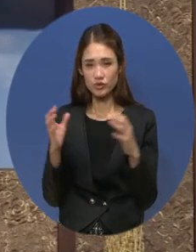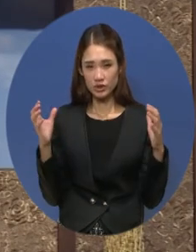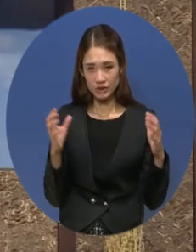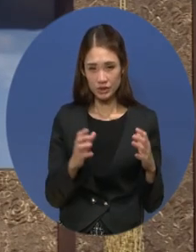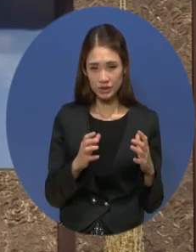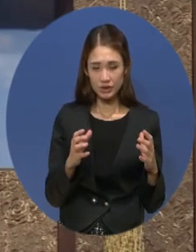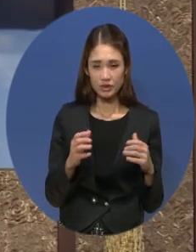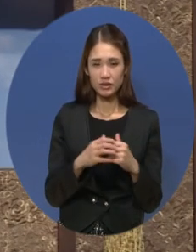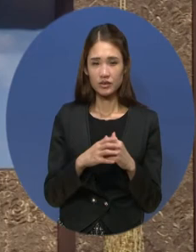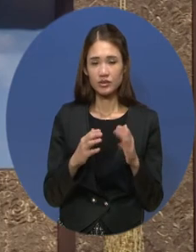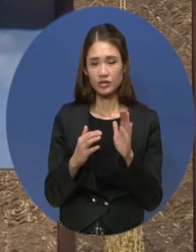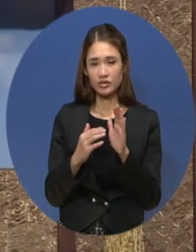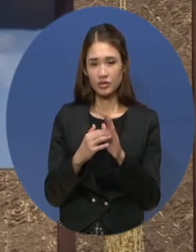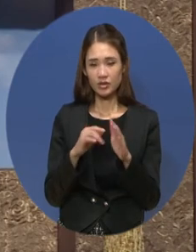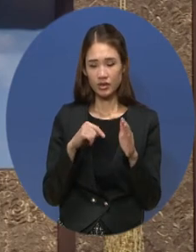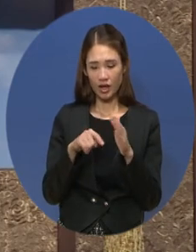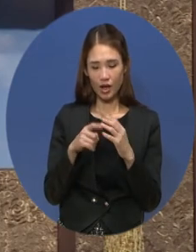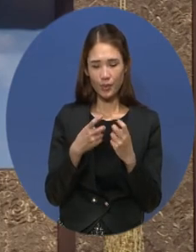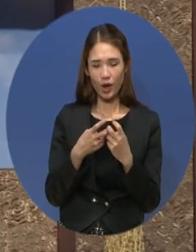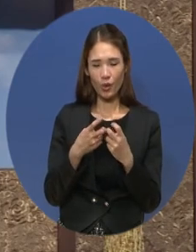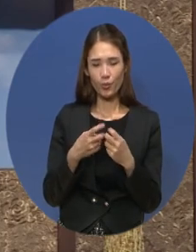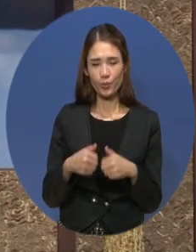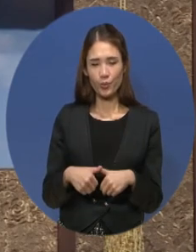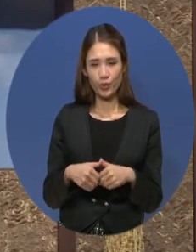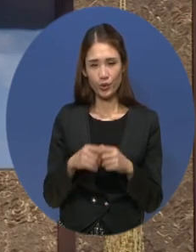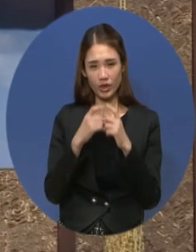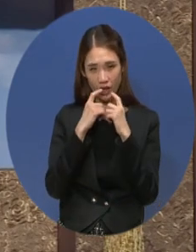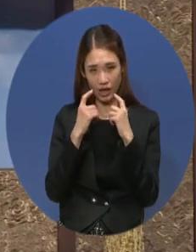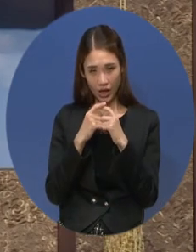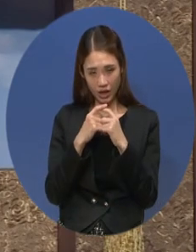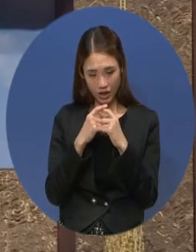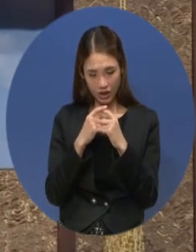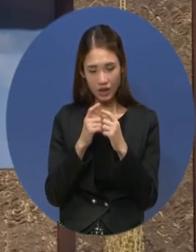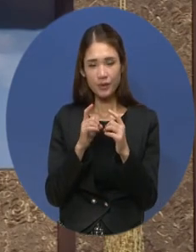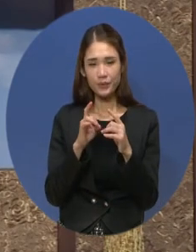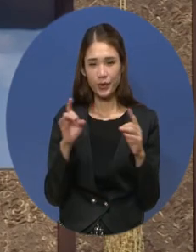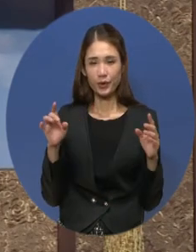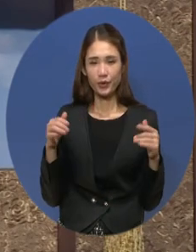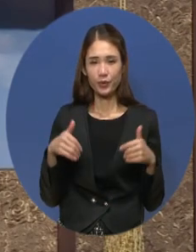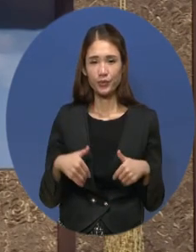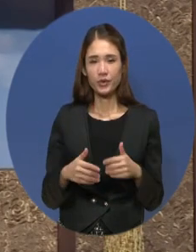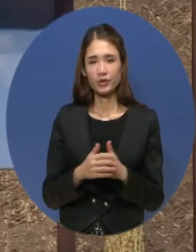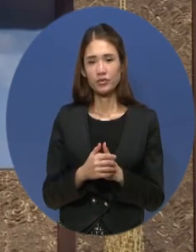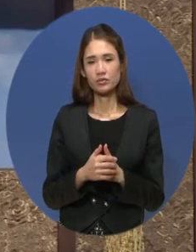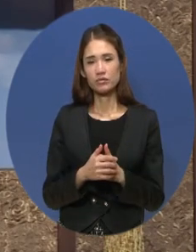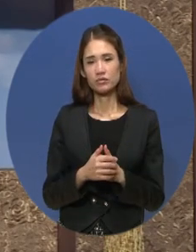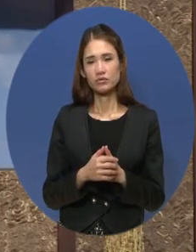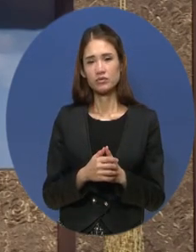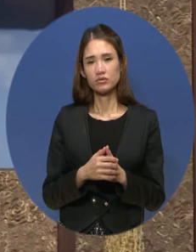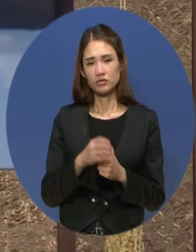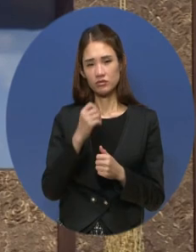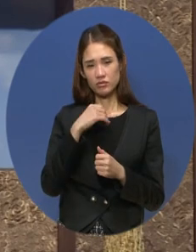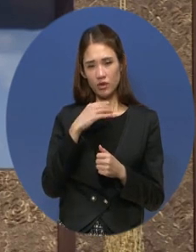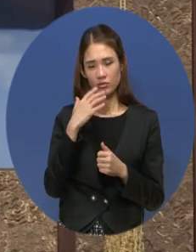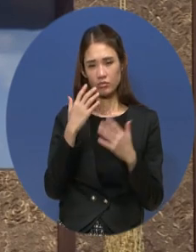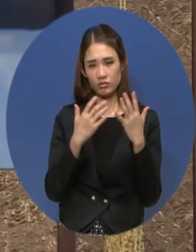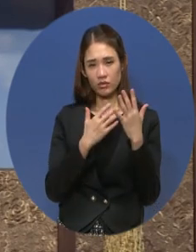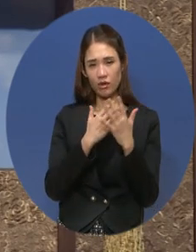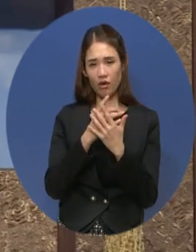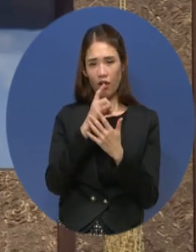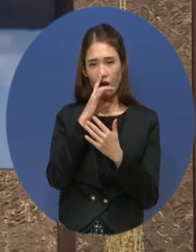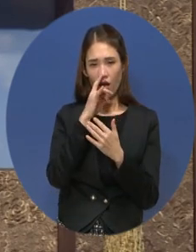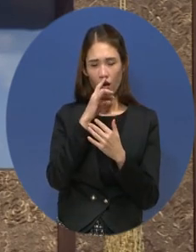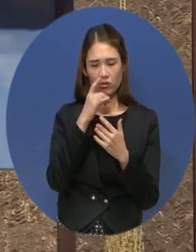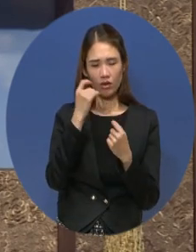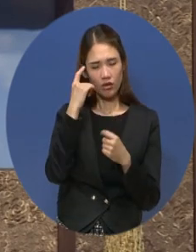아 접근 방법도 필요하구요 또 개별적인 부분들 필요하고 해서 막연하게 안 될 것 같다